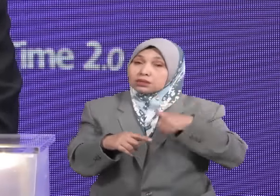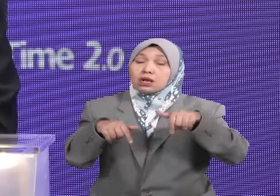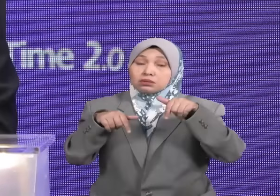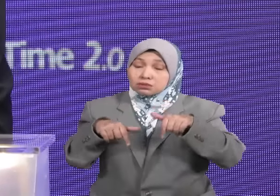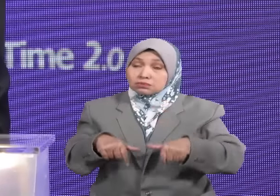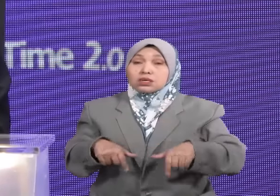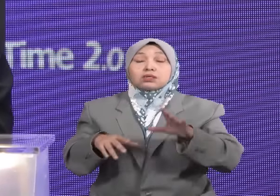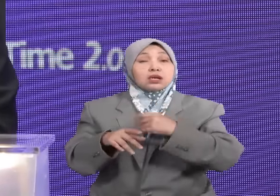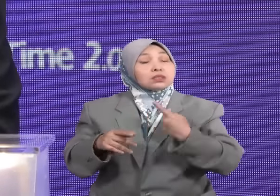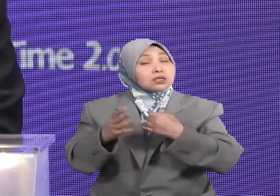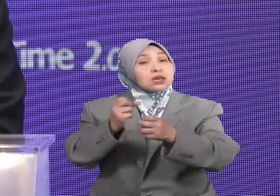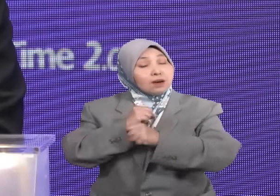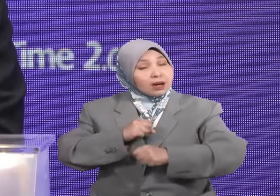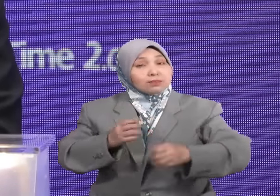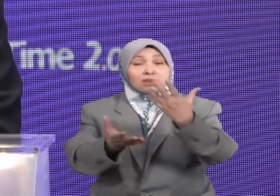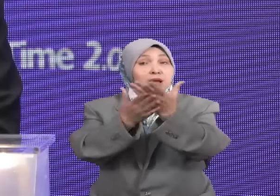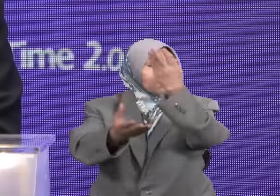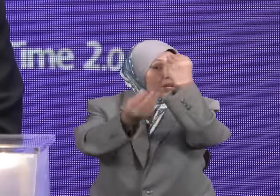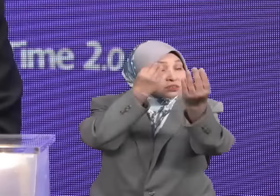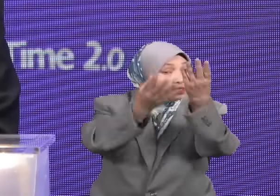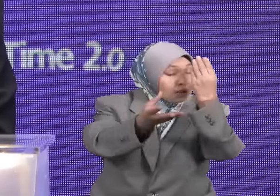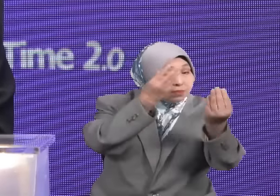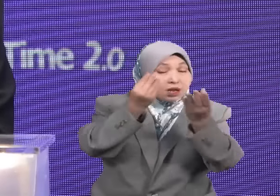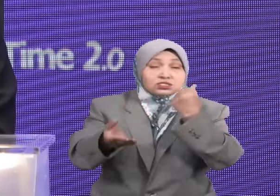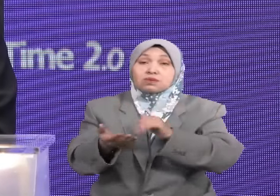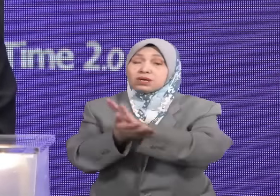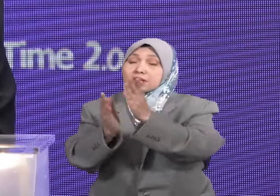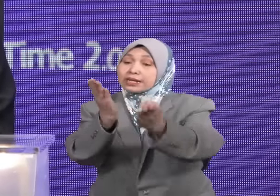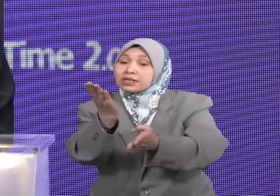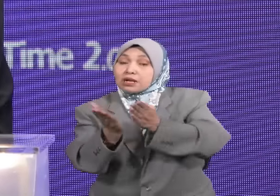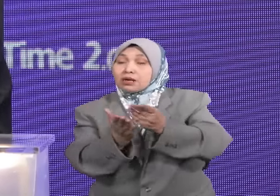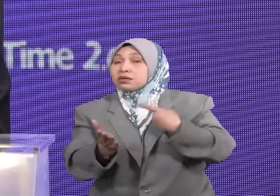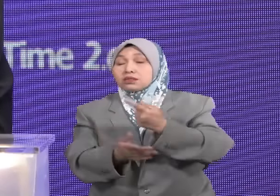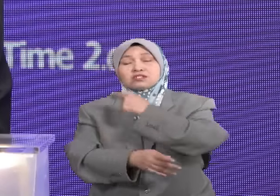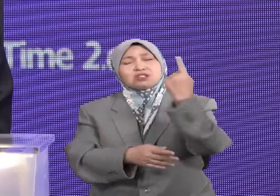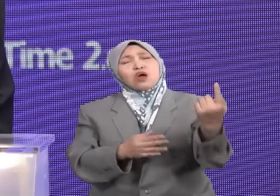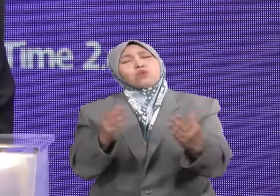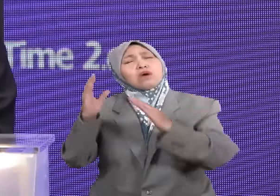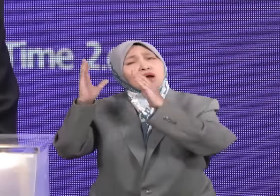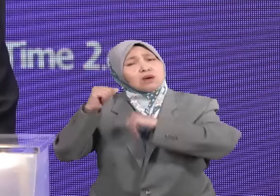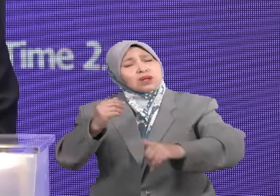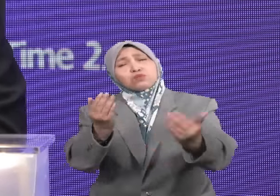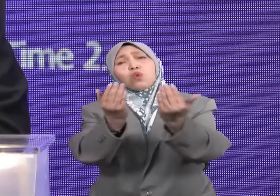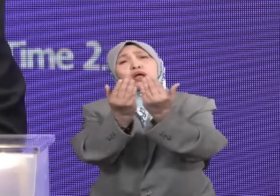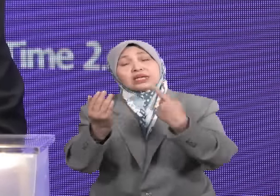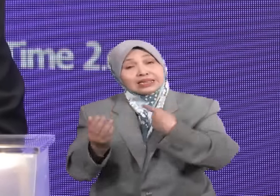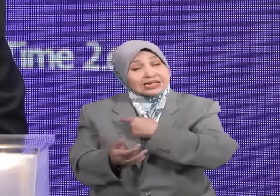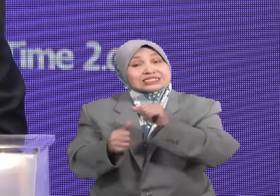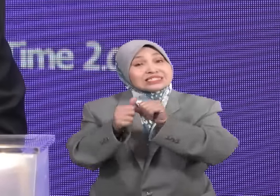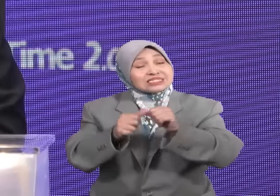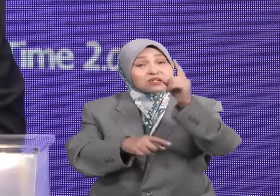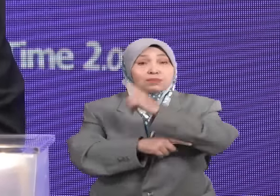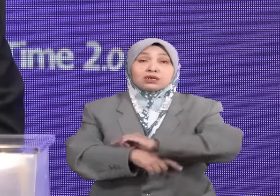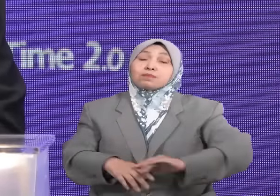dan kita dapat mengambil pelajaran demi pelajaran sebagai hidayah yang kita selalu dambakan dalam doa kita pada setiap hari